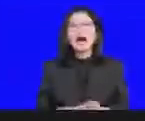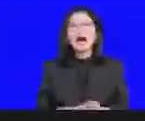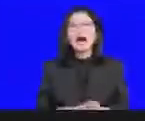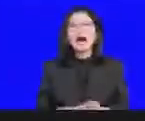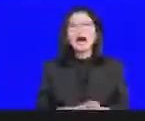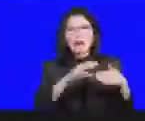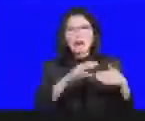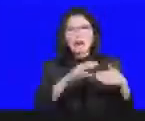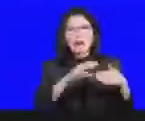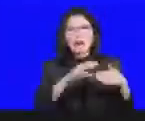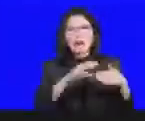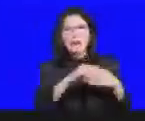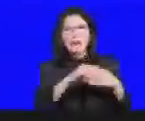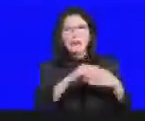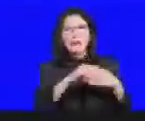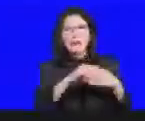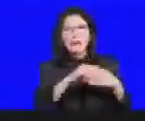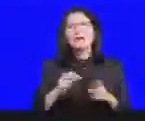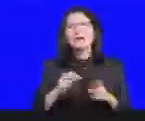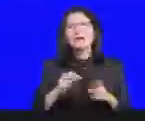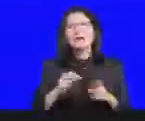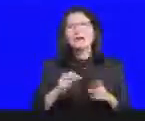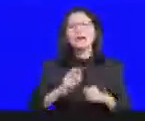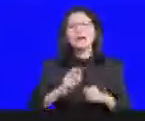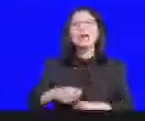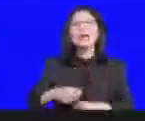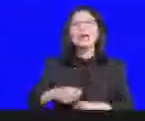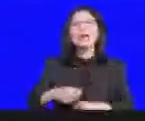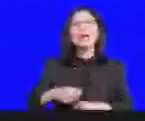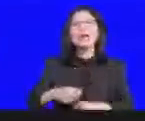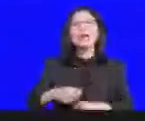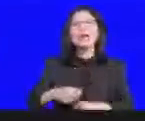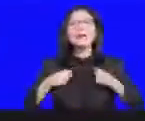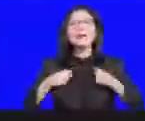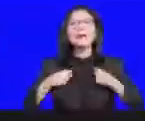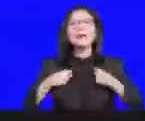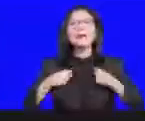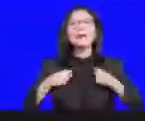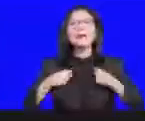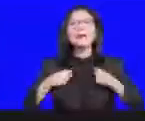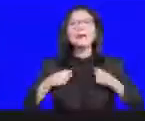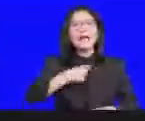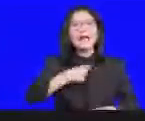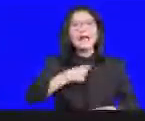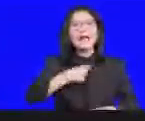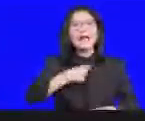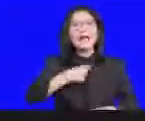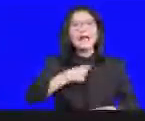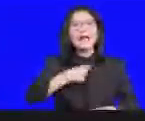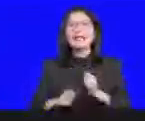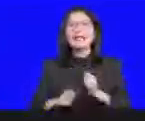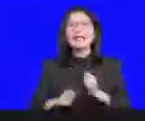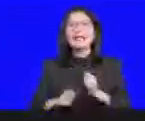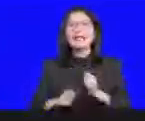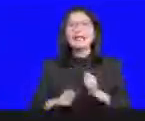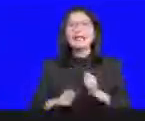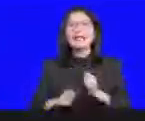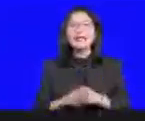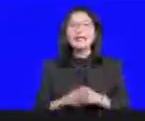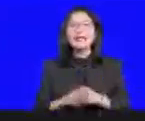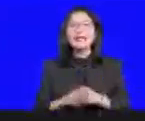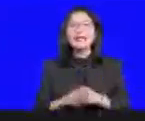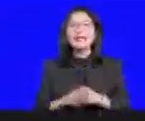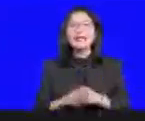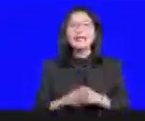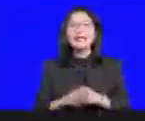Pemandukan membeli baju, tidak lupa membeli dasi. Kita wujudkan Indonesia maju